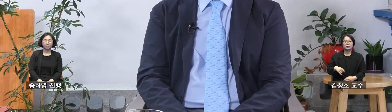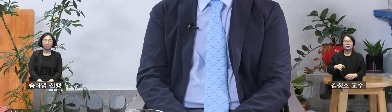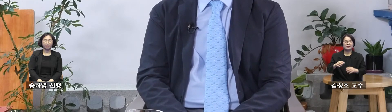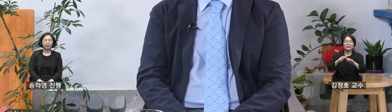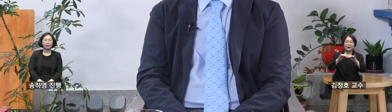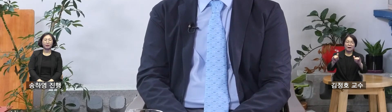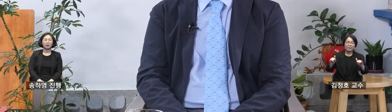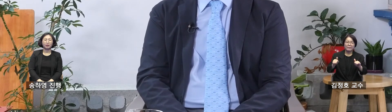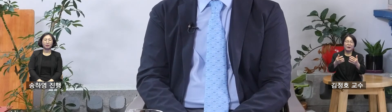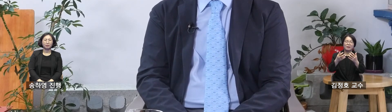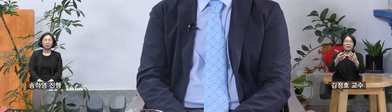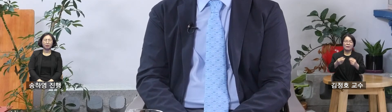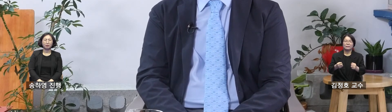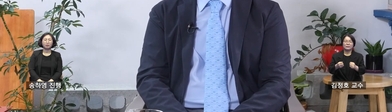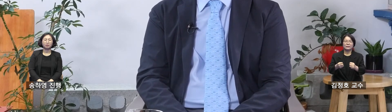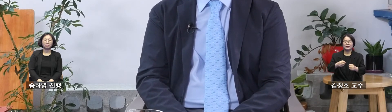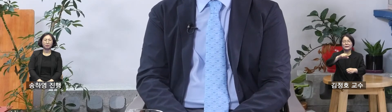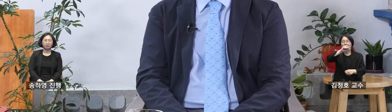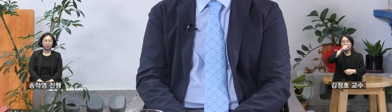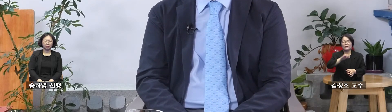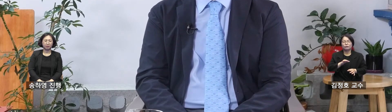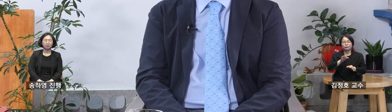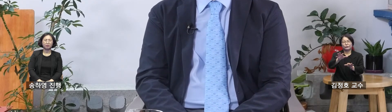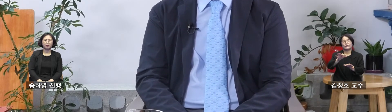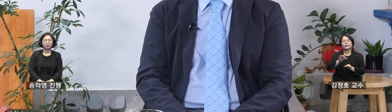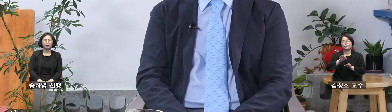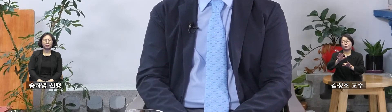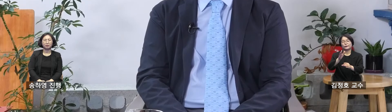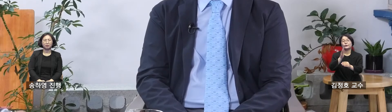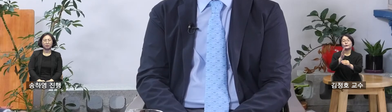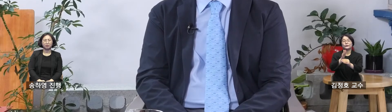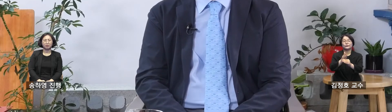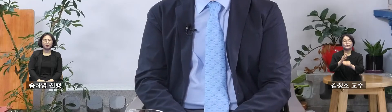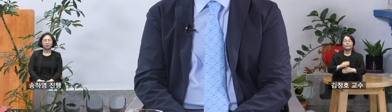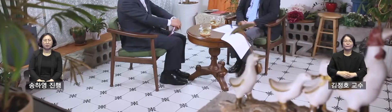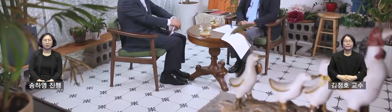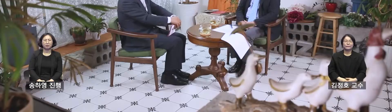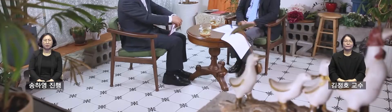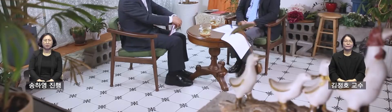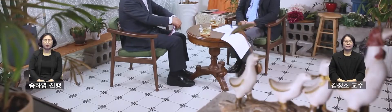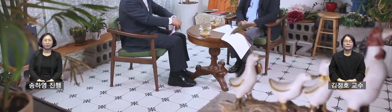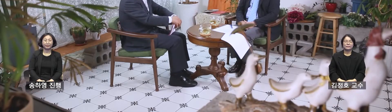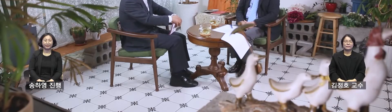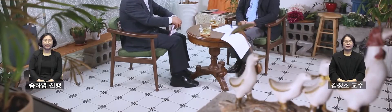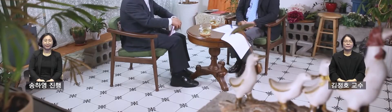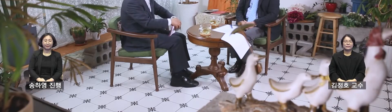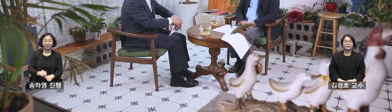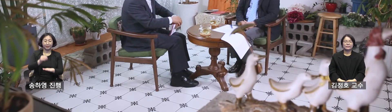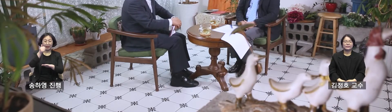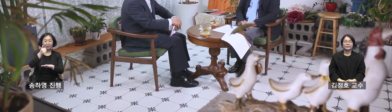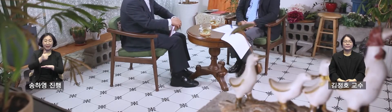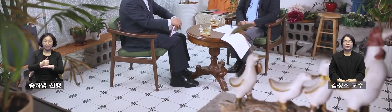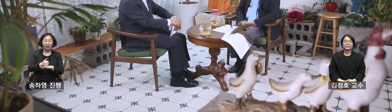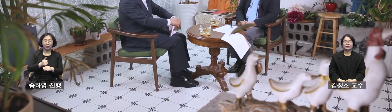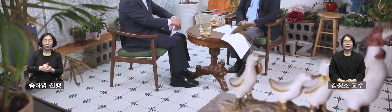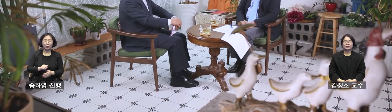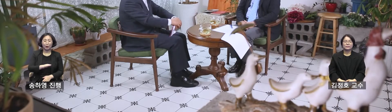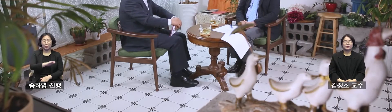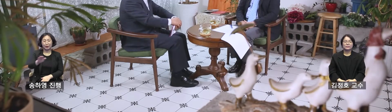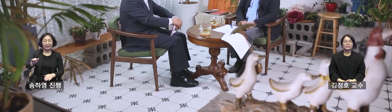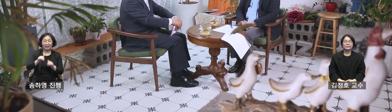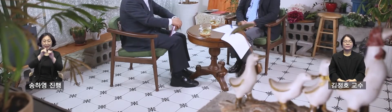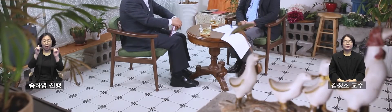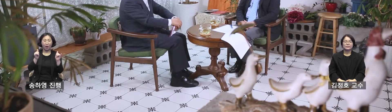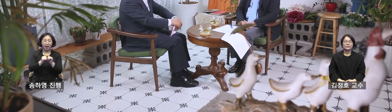인력과 자본을 투입하고 있다고 그렇게 생각합니다. 네, 마지막 우리 사회의 미래